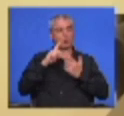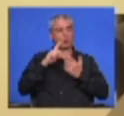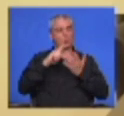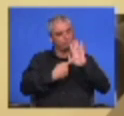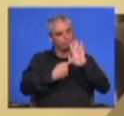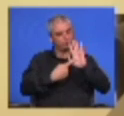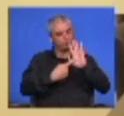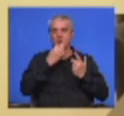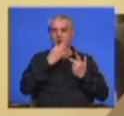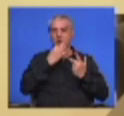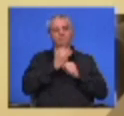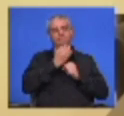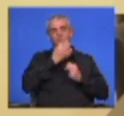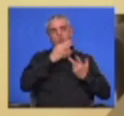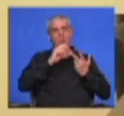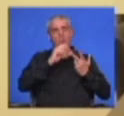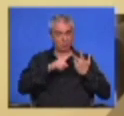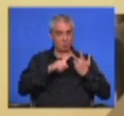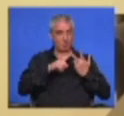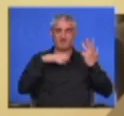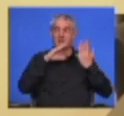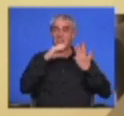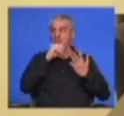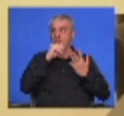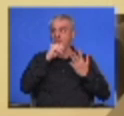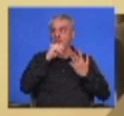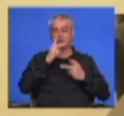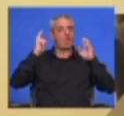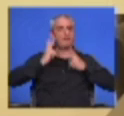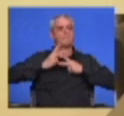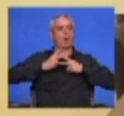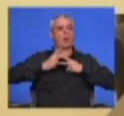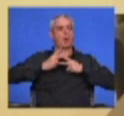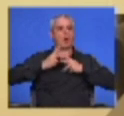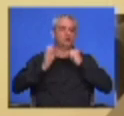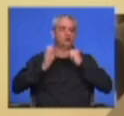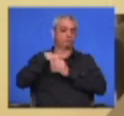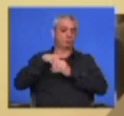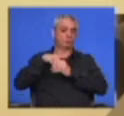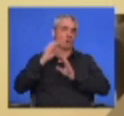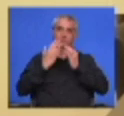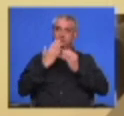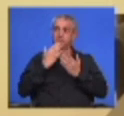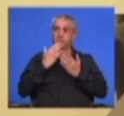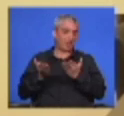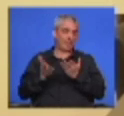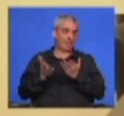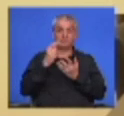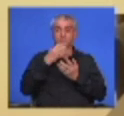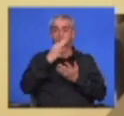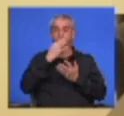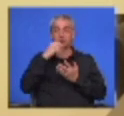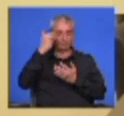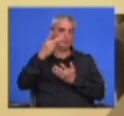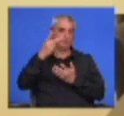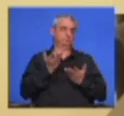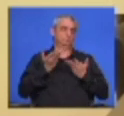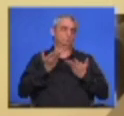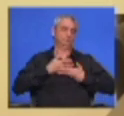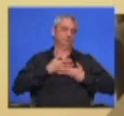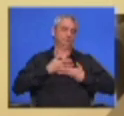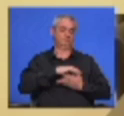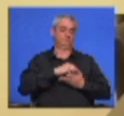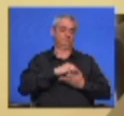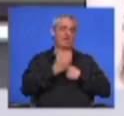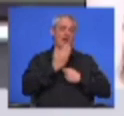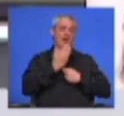יעילים, ודיברנו על המחלות החמורות שיש למערכת המשפט בישראל, אז אם זה ישתפר, זה רק יועיל למשק הישראלי.